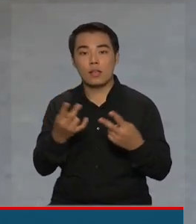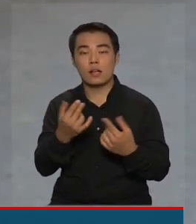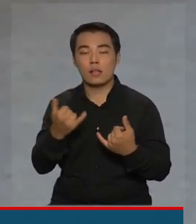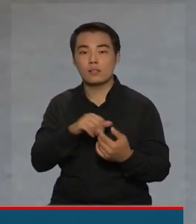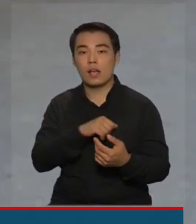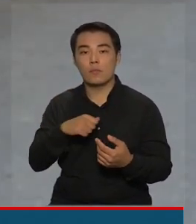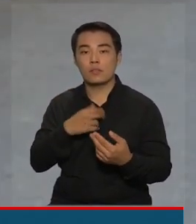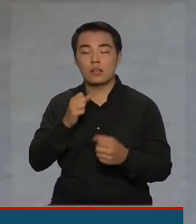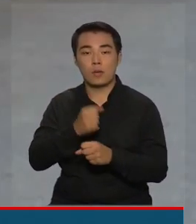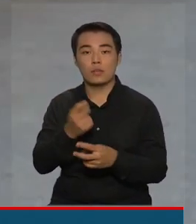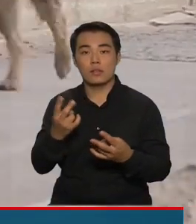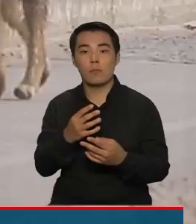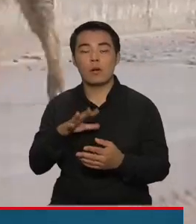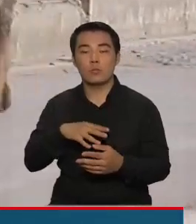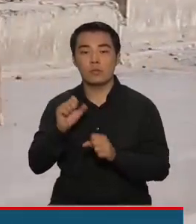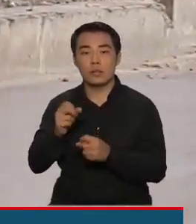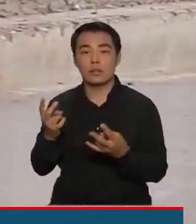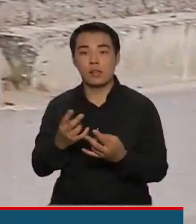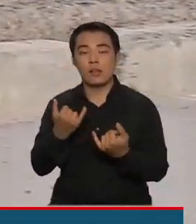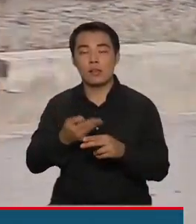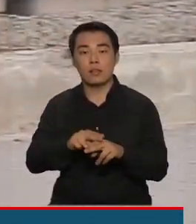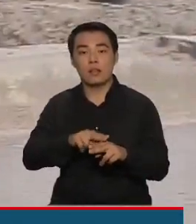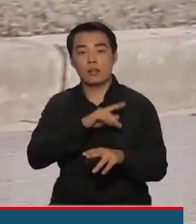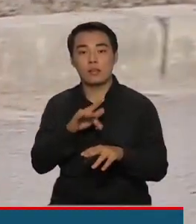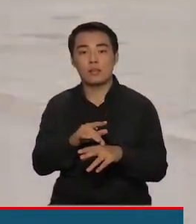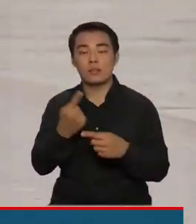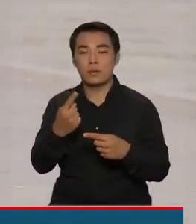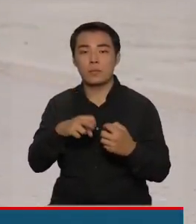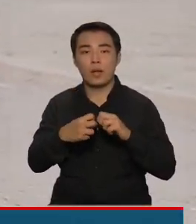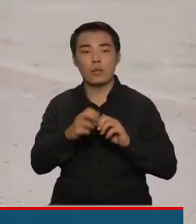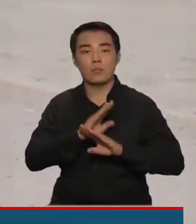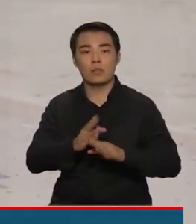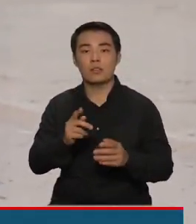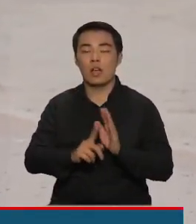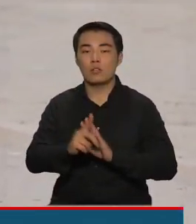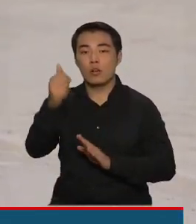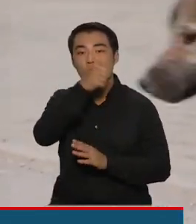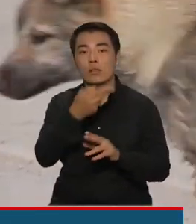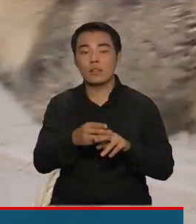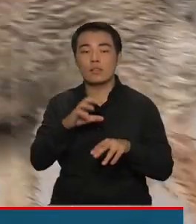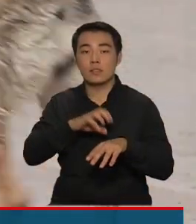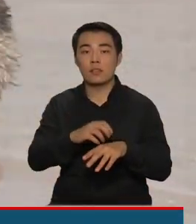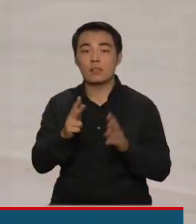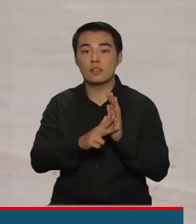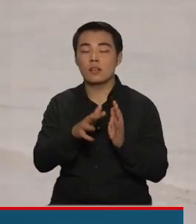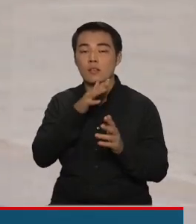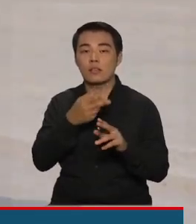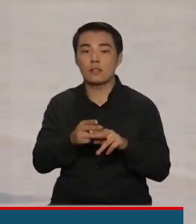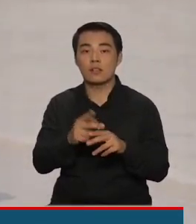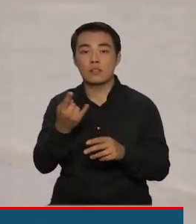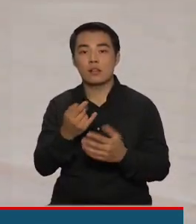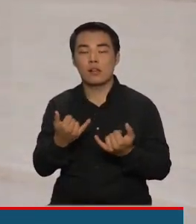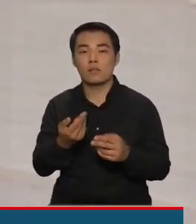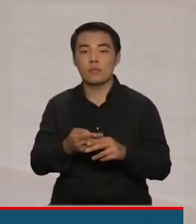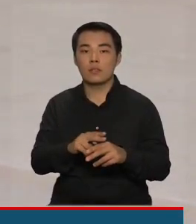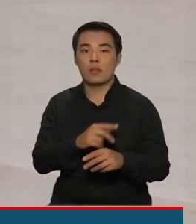жағдайын жасасын, содан кейін барып қорғасын. Бұл қаладағы бір ғана жағдай емес. Жыл басында итке таланған 8 жасар бала ауыр халде